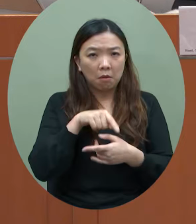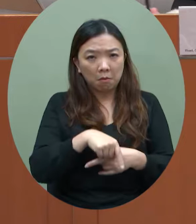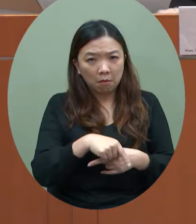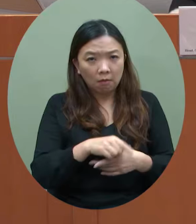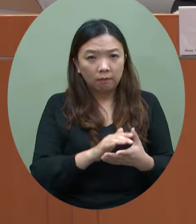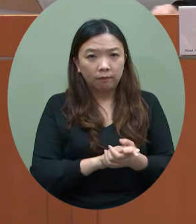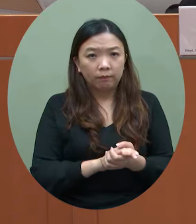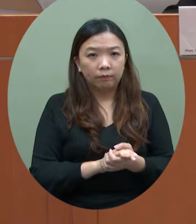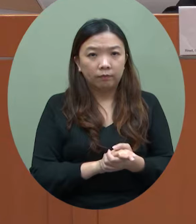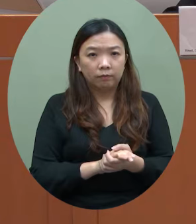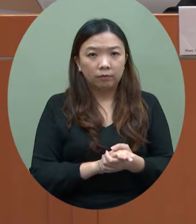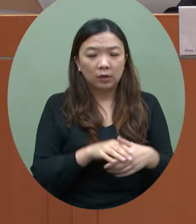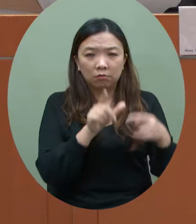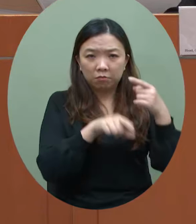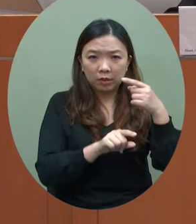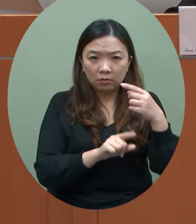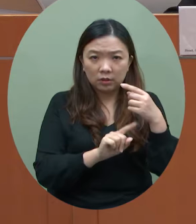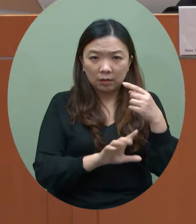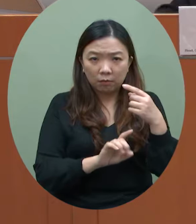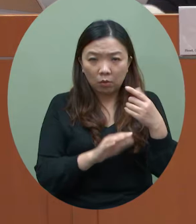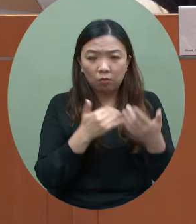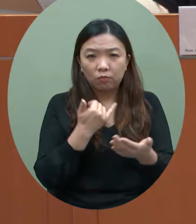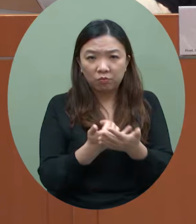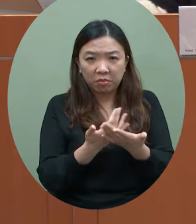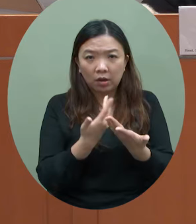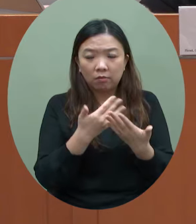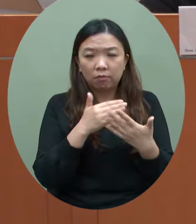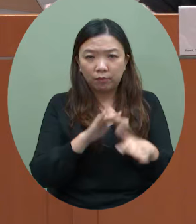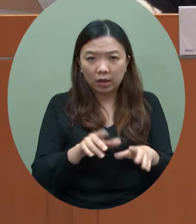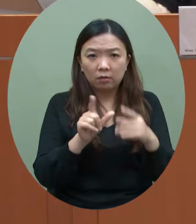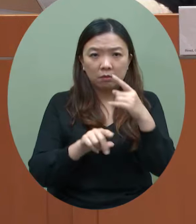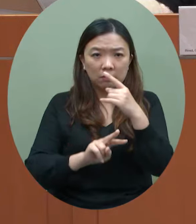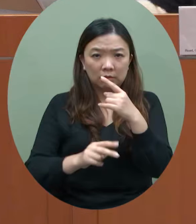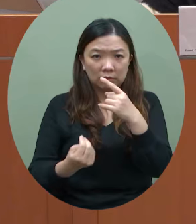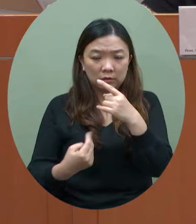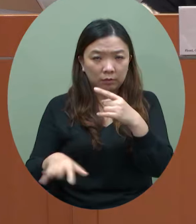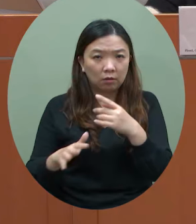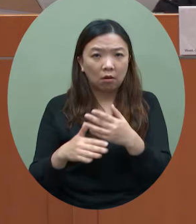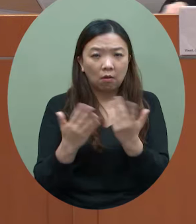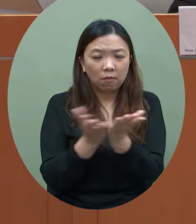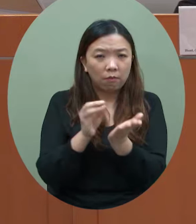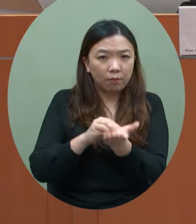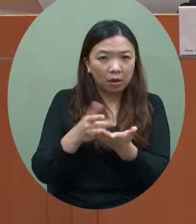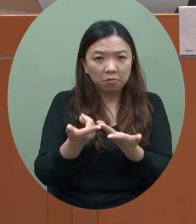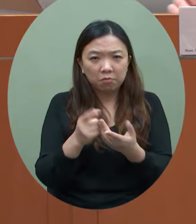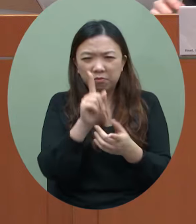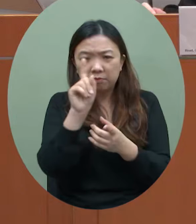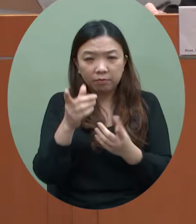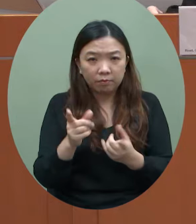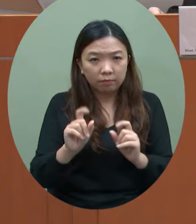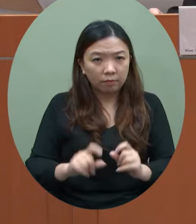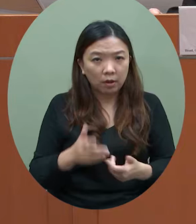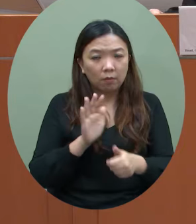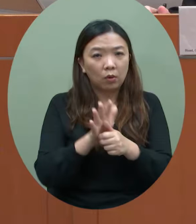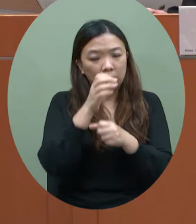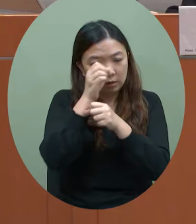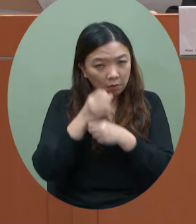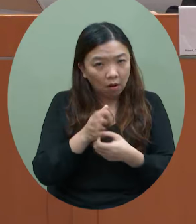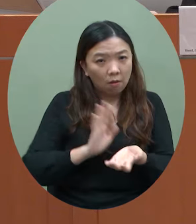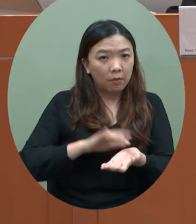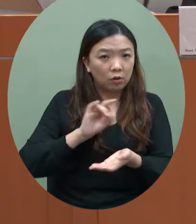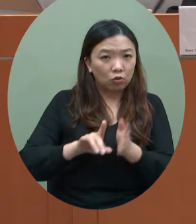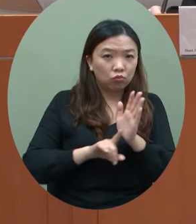相隔一個禮拜都會幫佢驗翻咧？其實佢本身有咩病啦？個病毒量係高定低定還同埋有